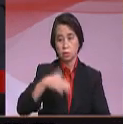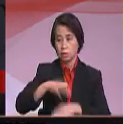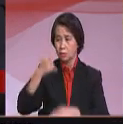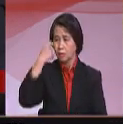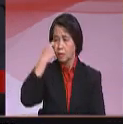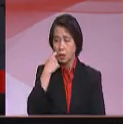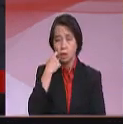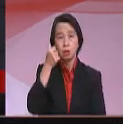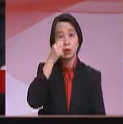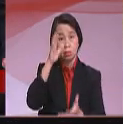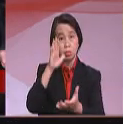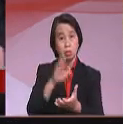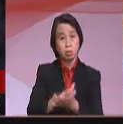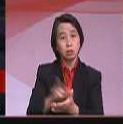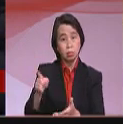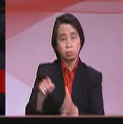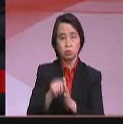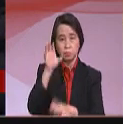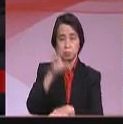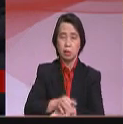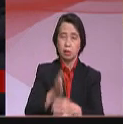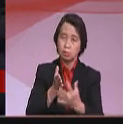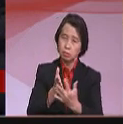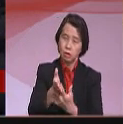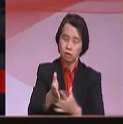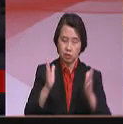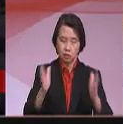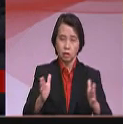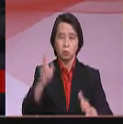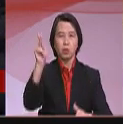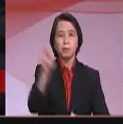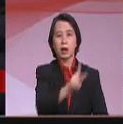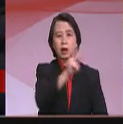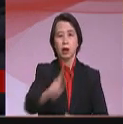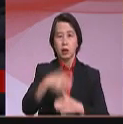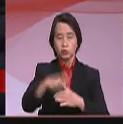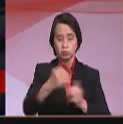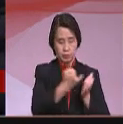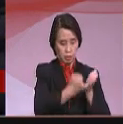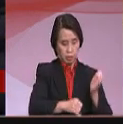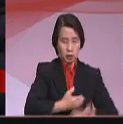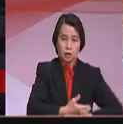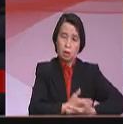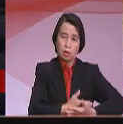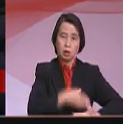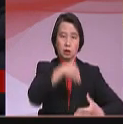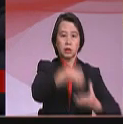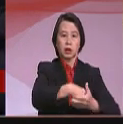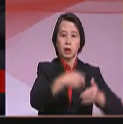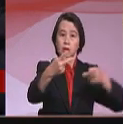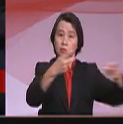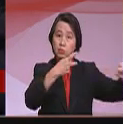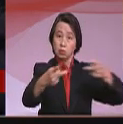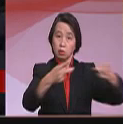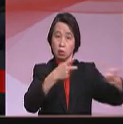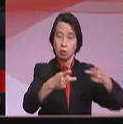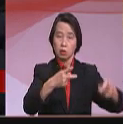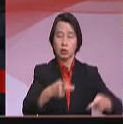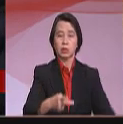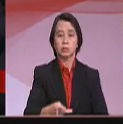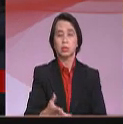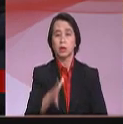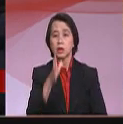menyedihkan, isterinya Pareswari terpaksa melalui tempoh pantang selepas melahirkan anak dalam kereta milik ibu